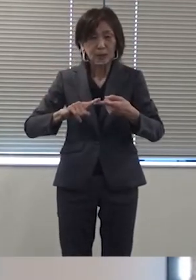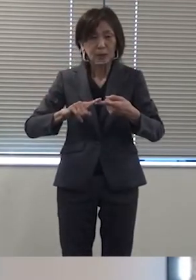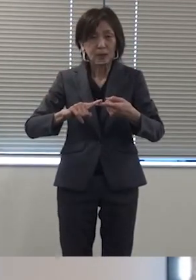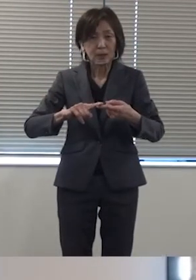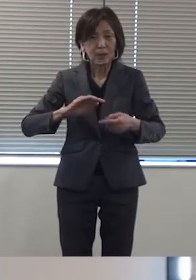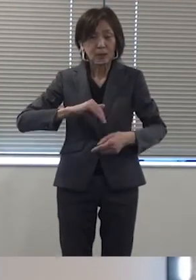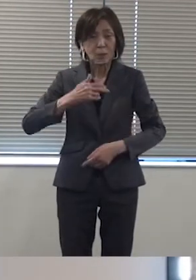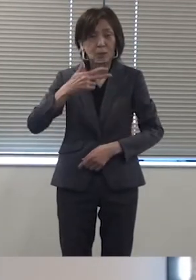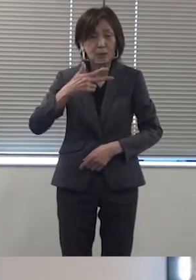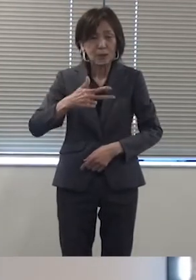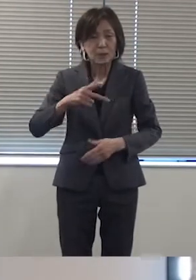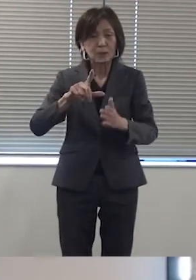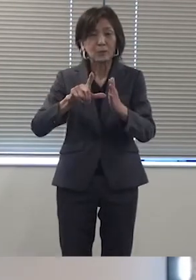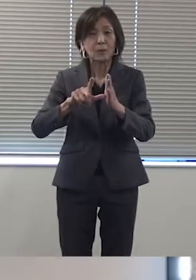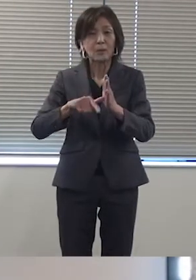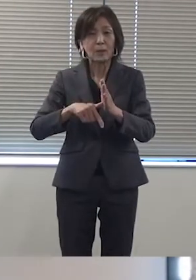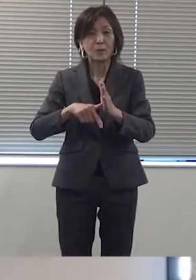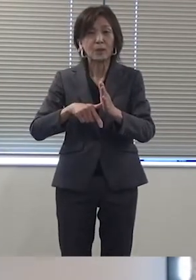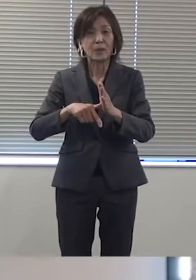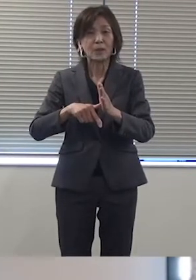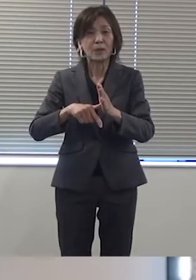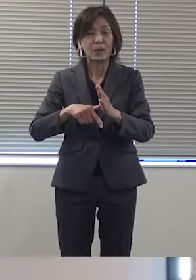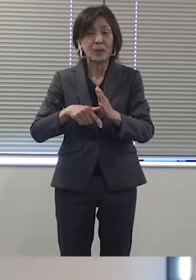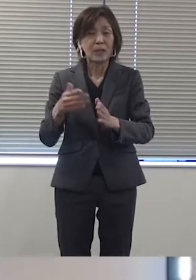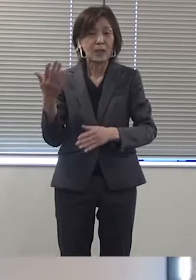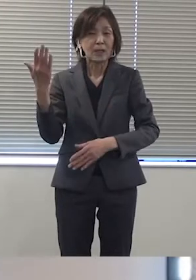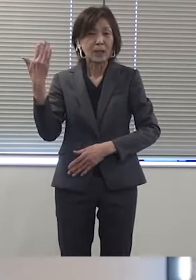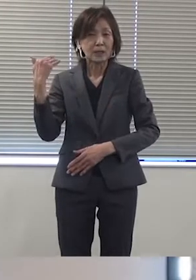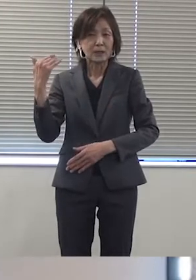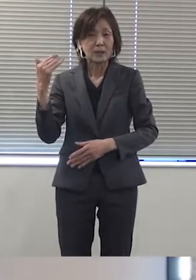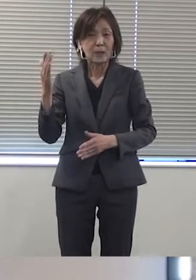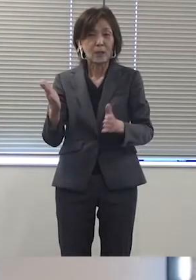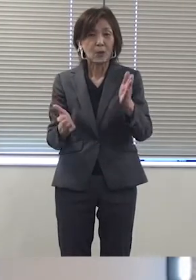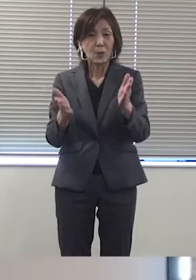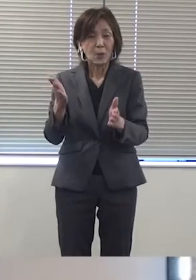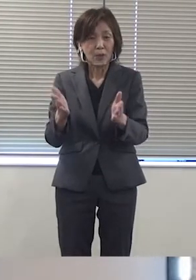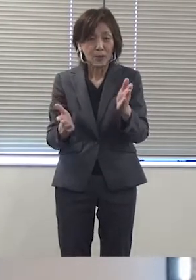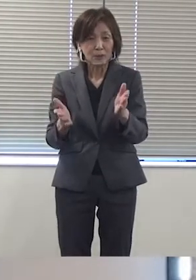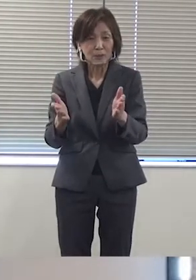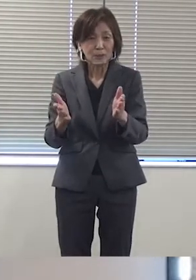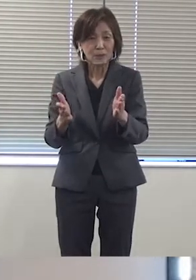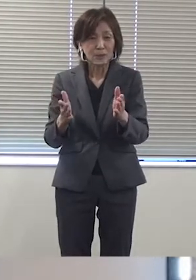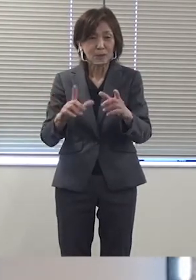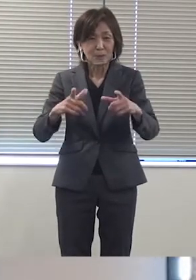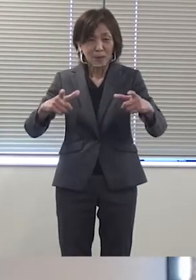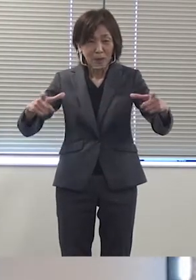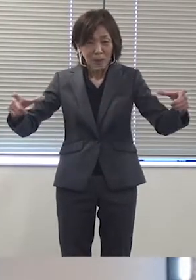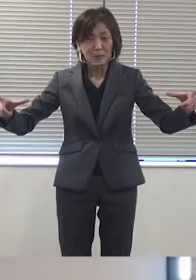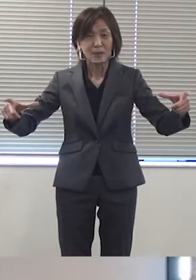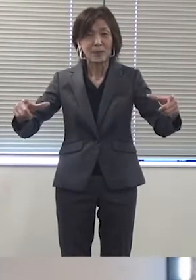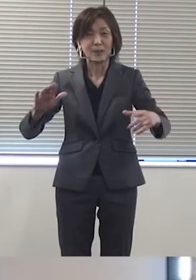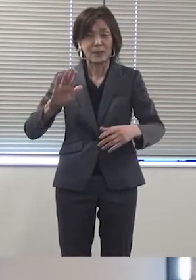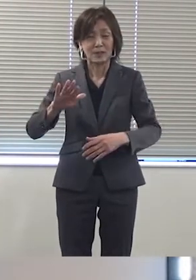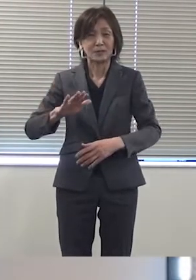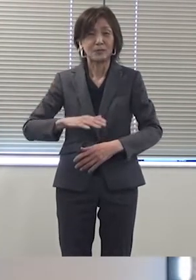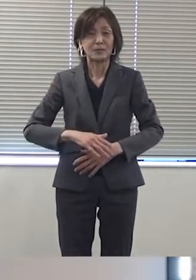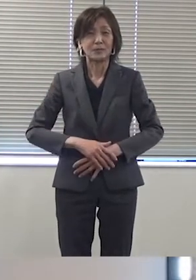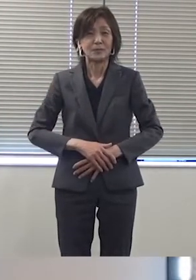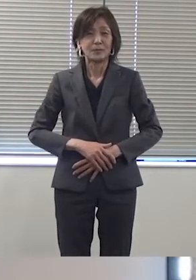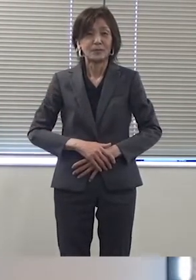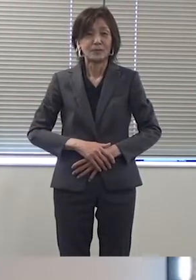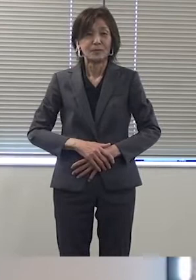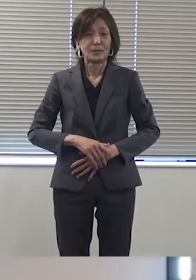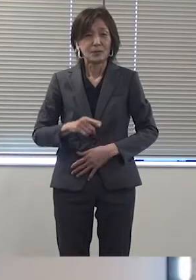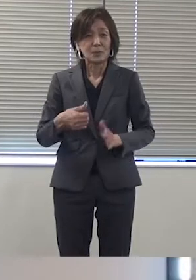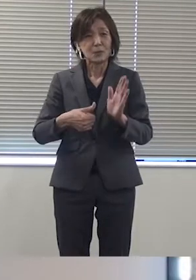国と言われていて、その名称は 何を反映しているかというと、幼稚園が極端に少